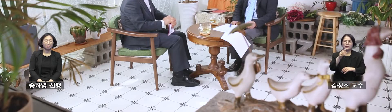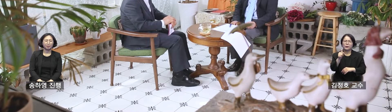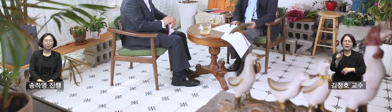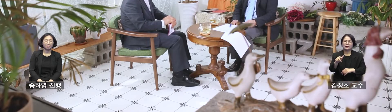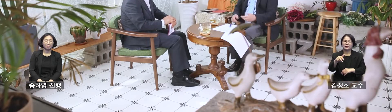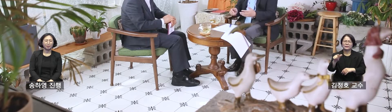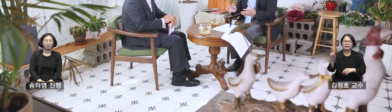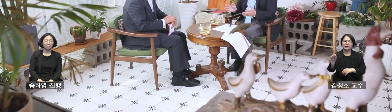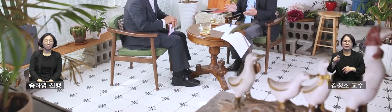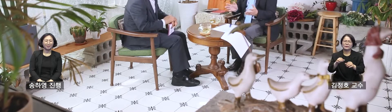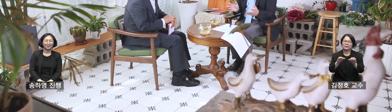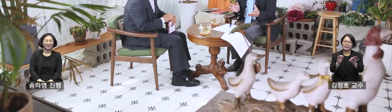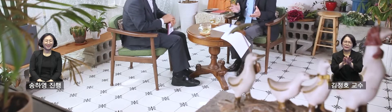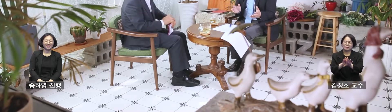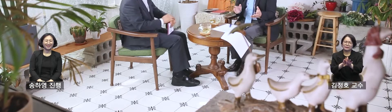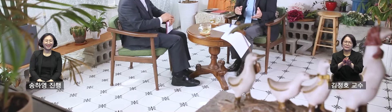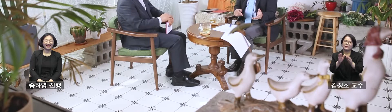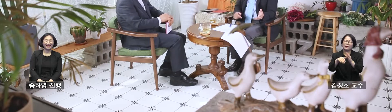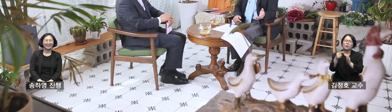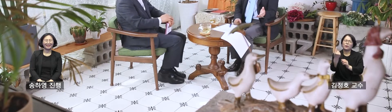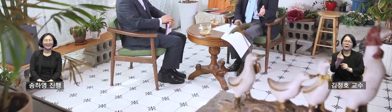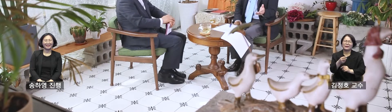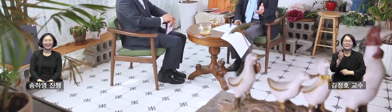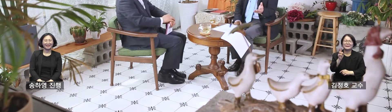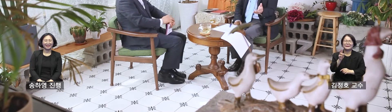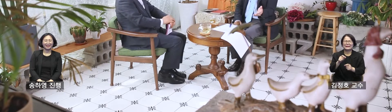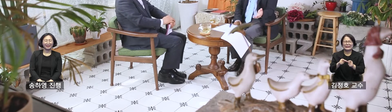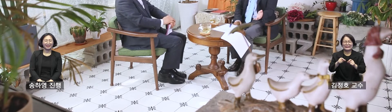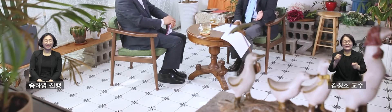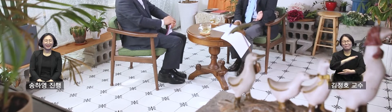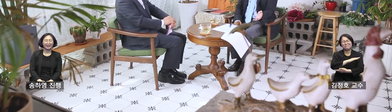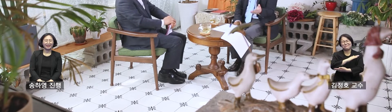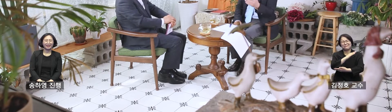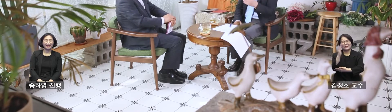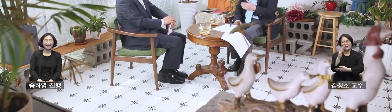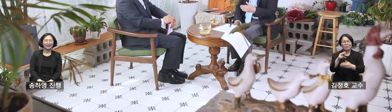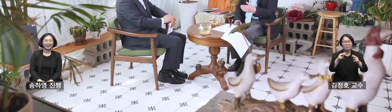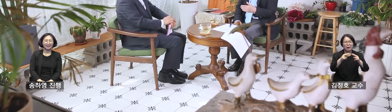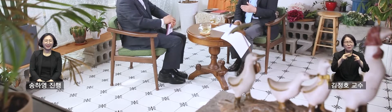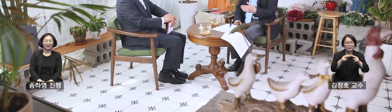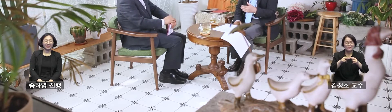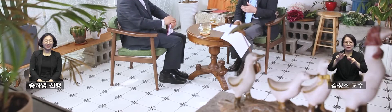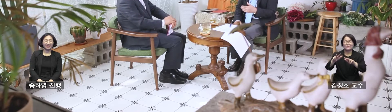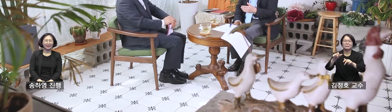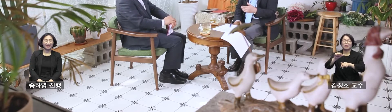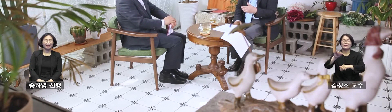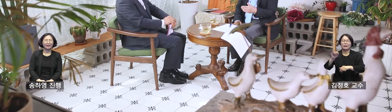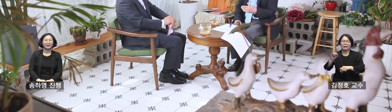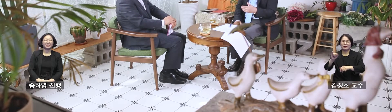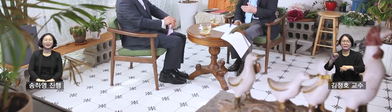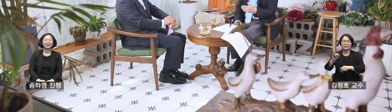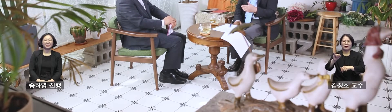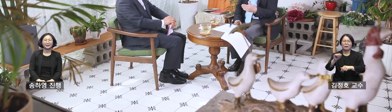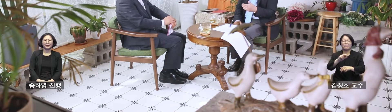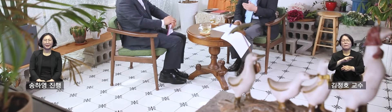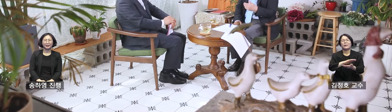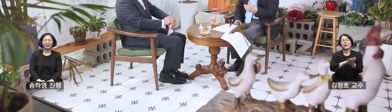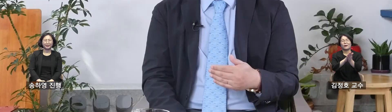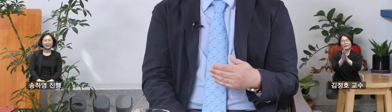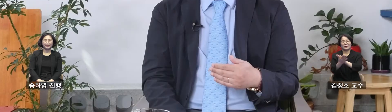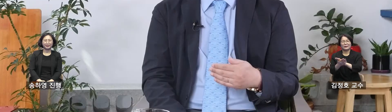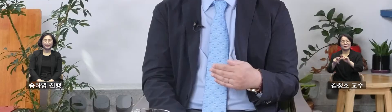해서 제가 길게 말씀을 드렸는데 왜 반도체를 하다가 인공지능 시대까지 네. 와서 그래서 요즘에